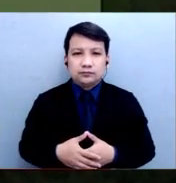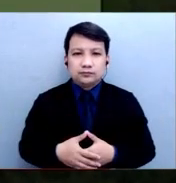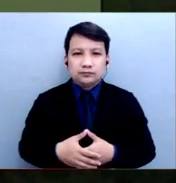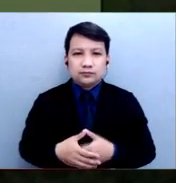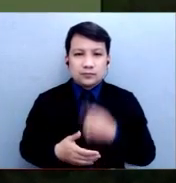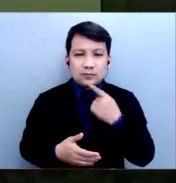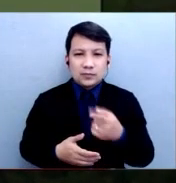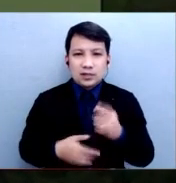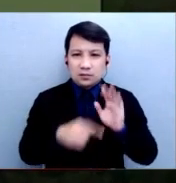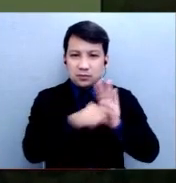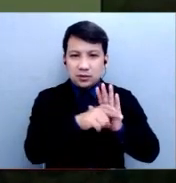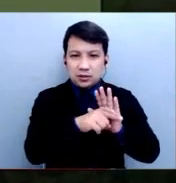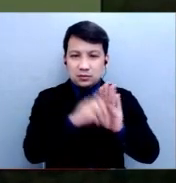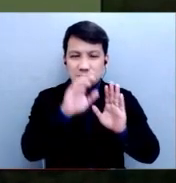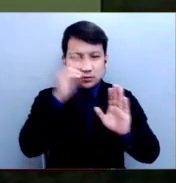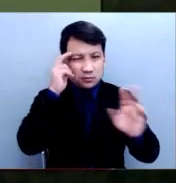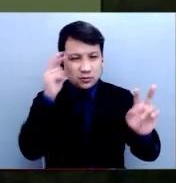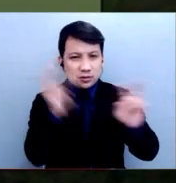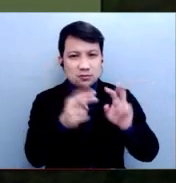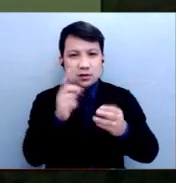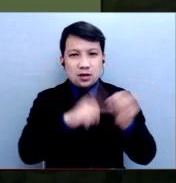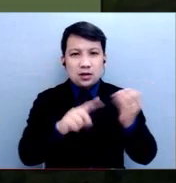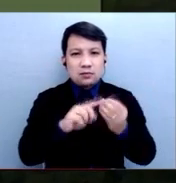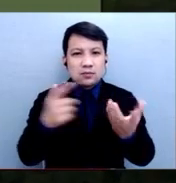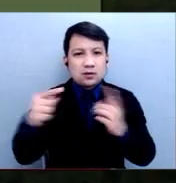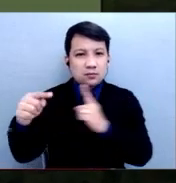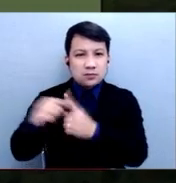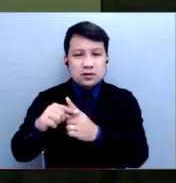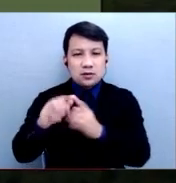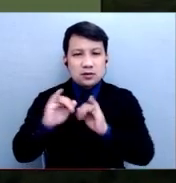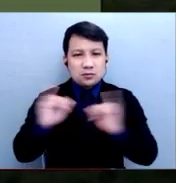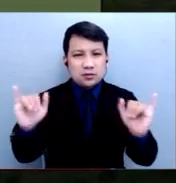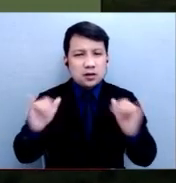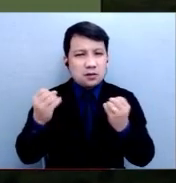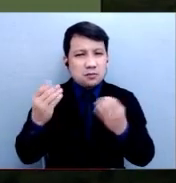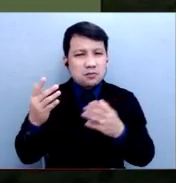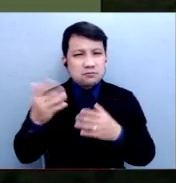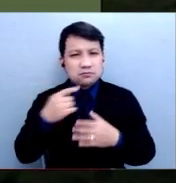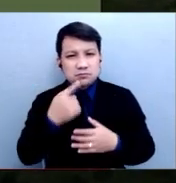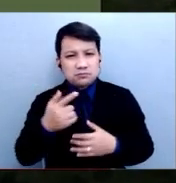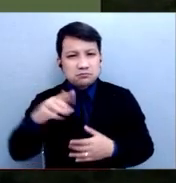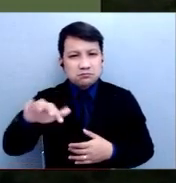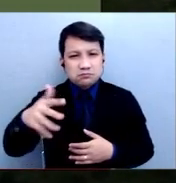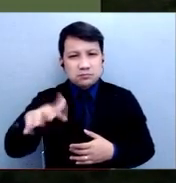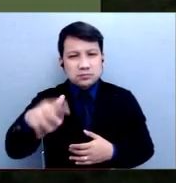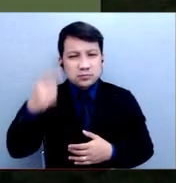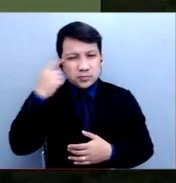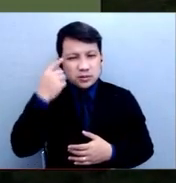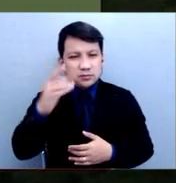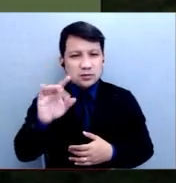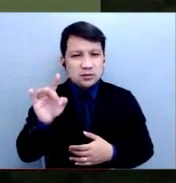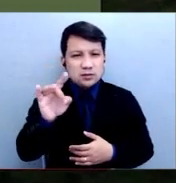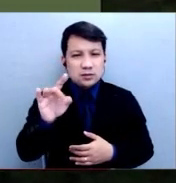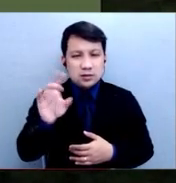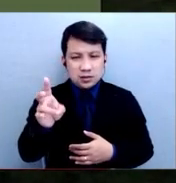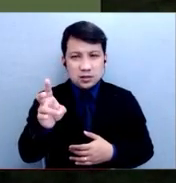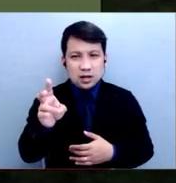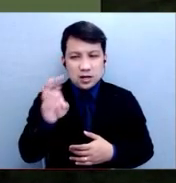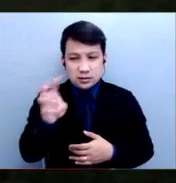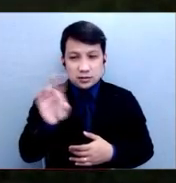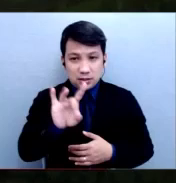ang negative perception sila kumpara sa positive. Mas marami nga lang ang neutral pa rin na nasa